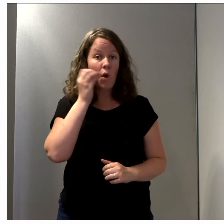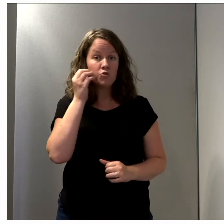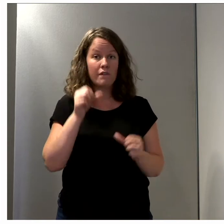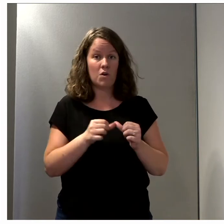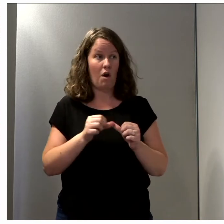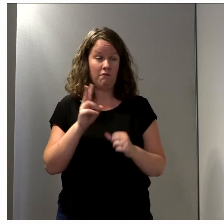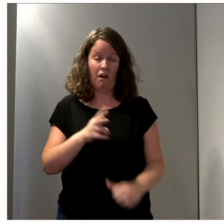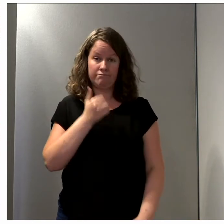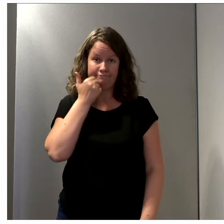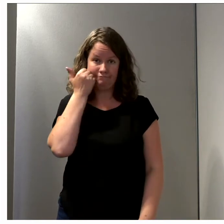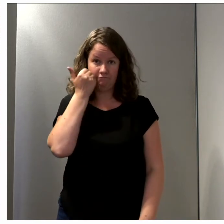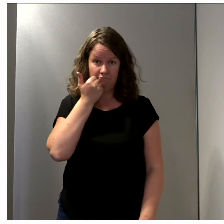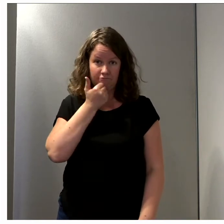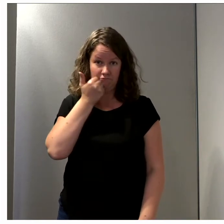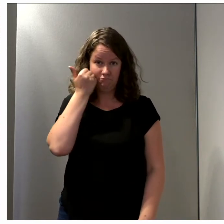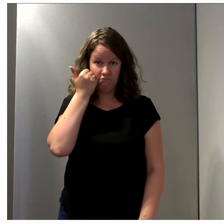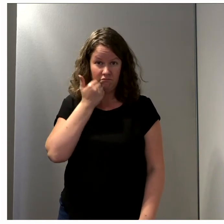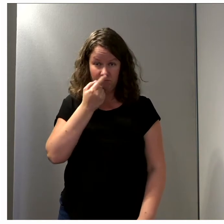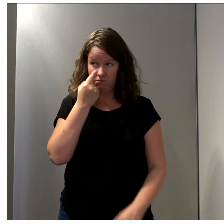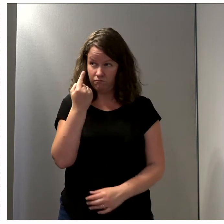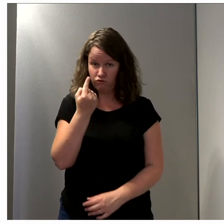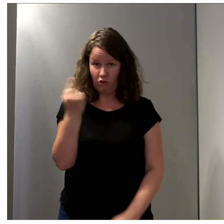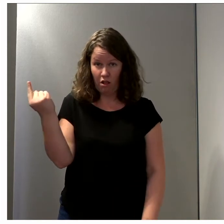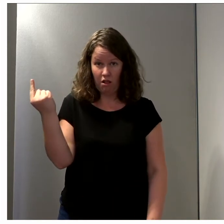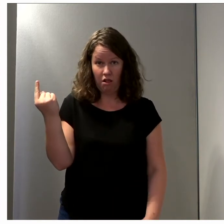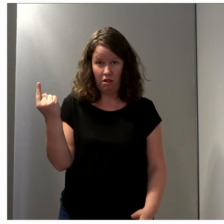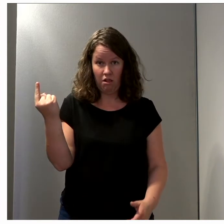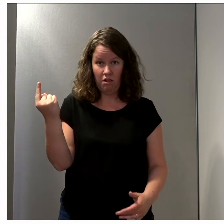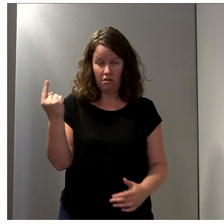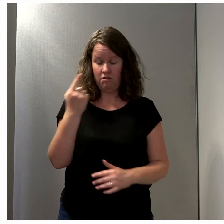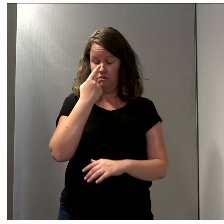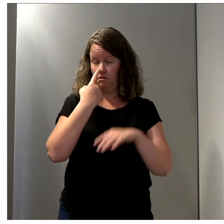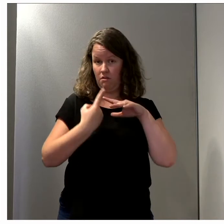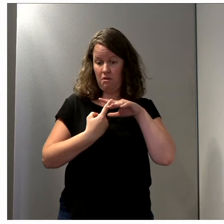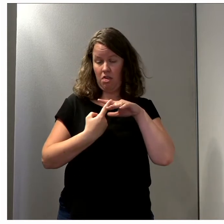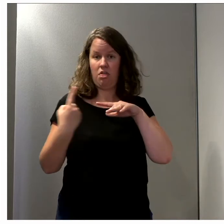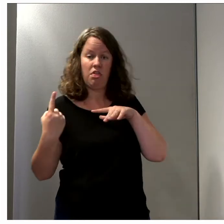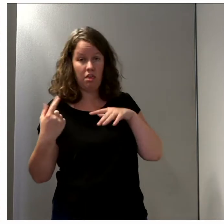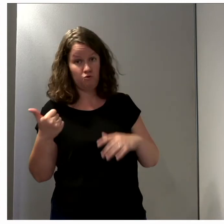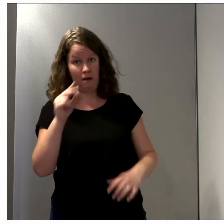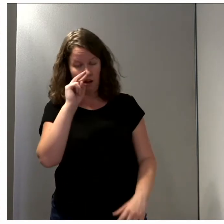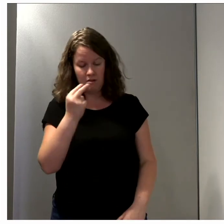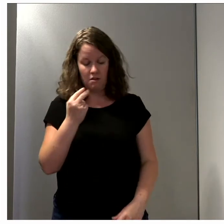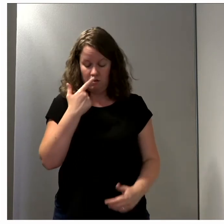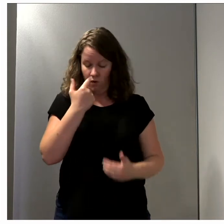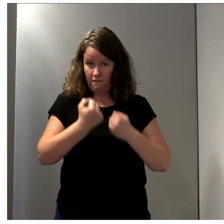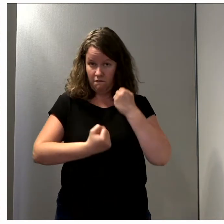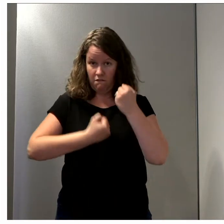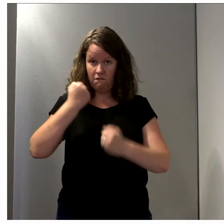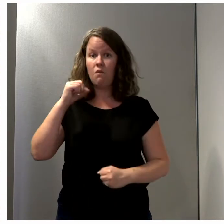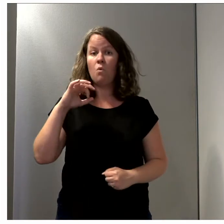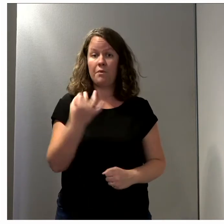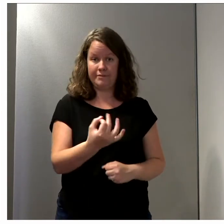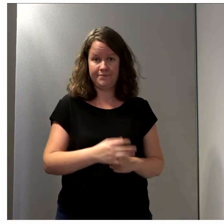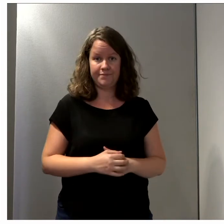s'ennuie et sa situation de solitude et d'isolement est une souffrance. Ça